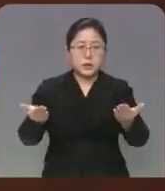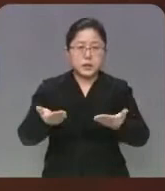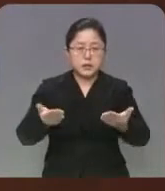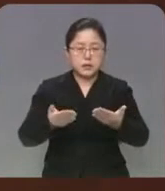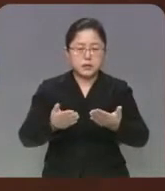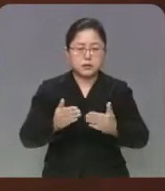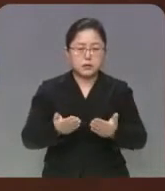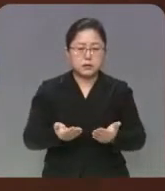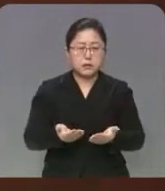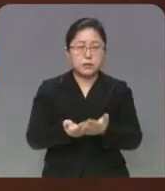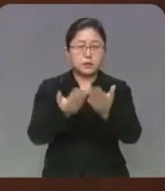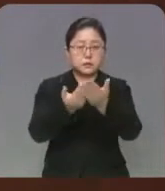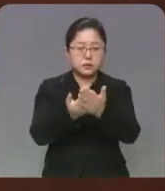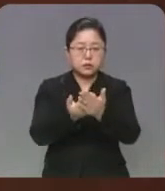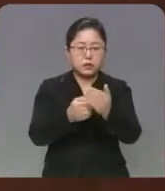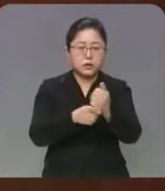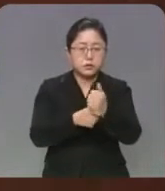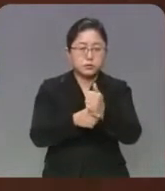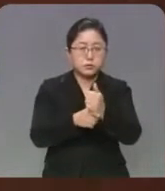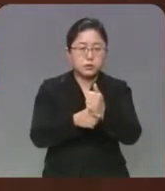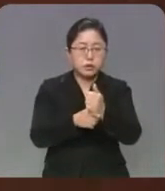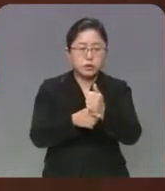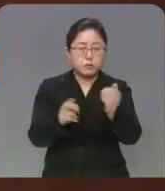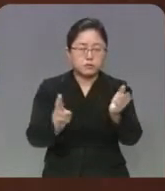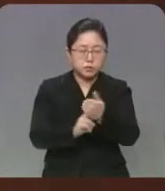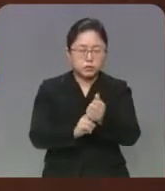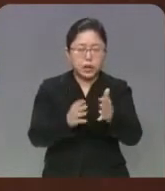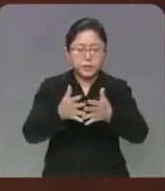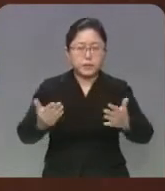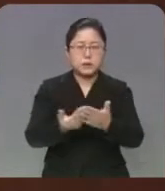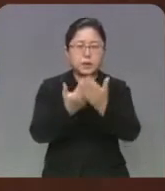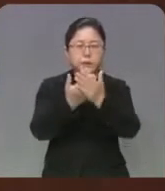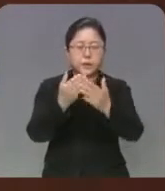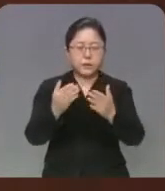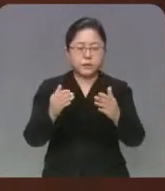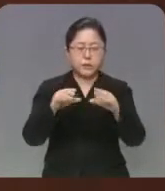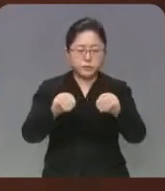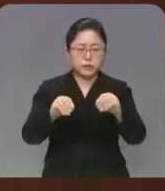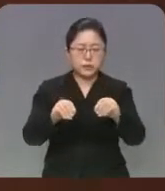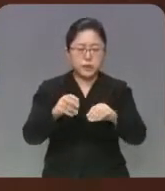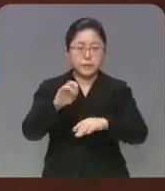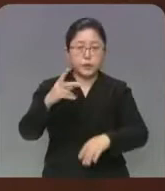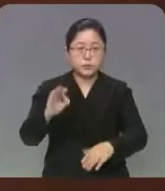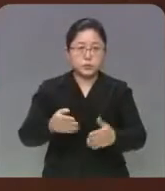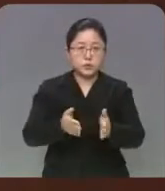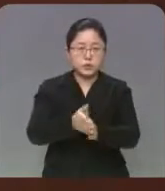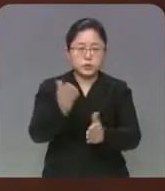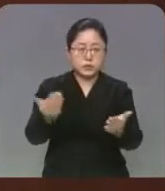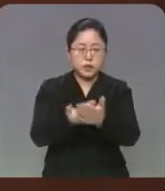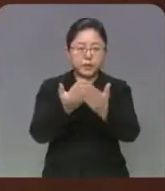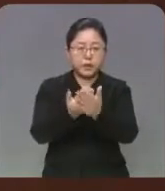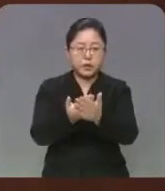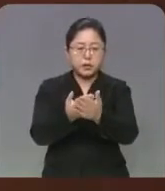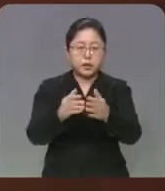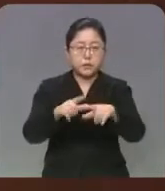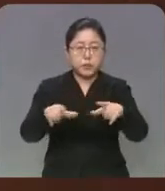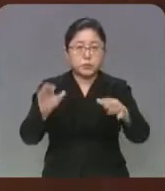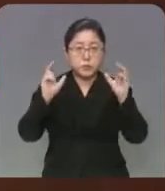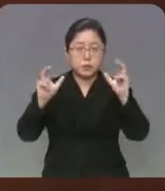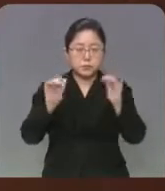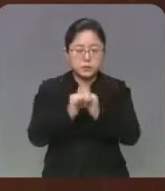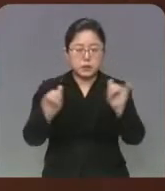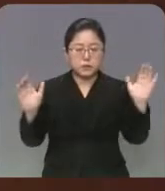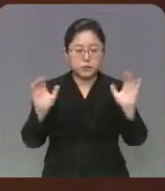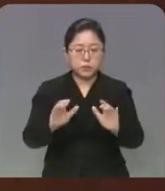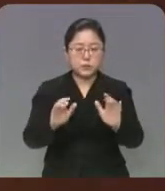명분 뒤에 숨겨진 아파트 개발 사업을 당장 멈추고 평동 도시개발사업 민간사업